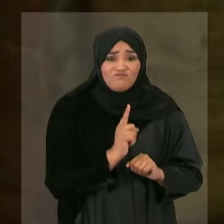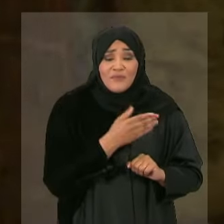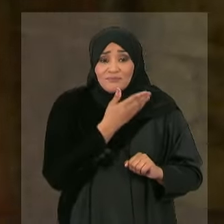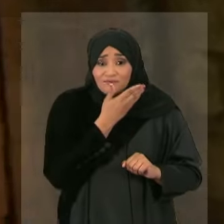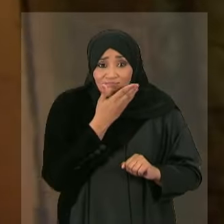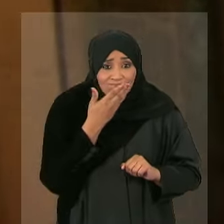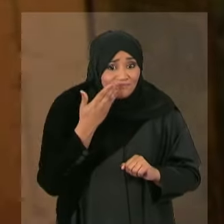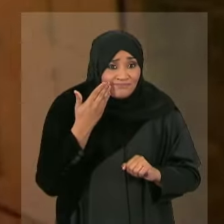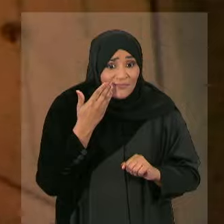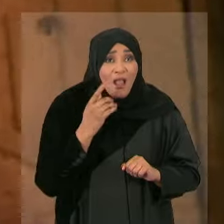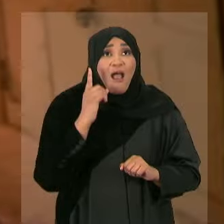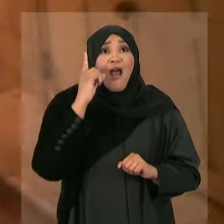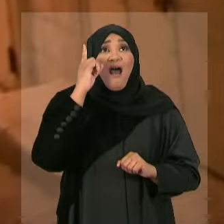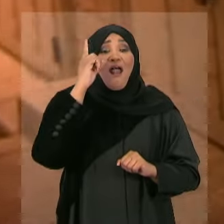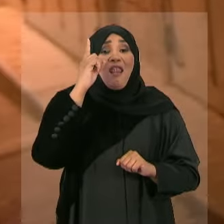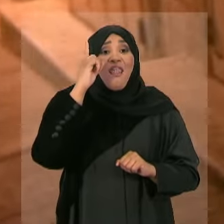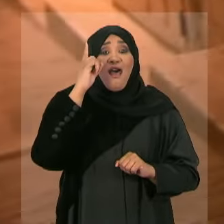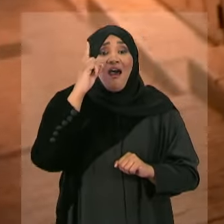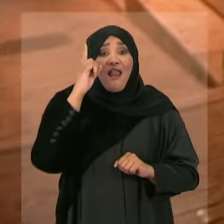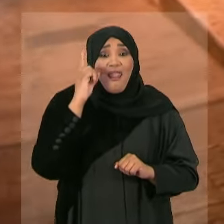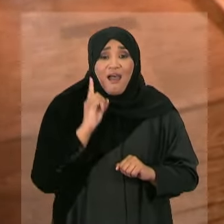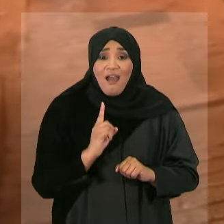صايم وحد الله